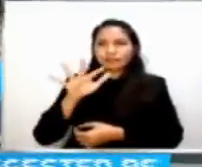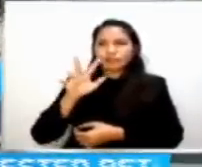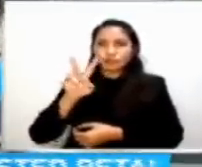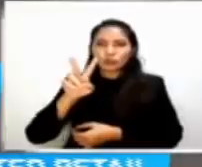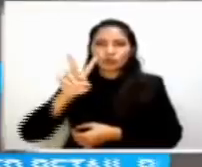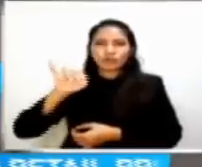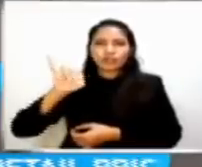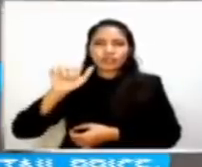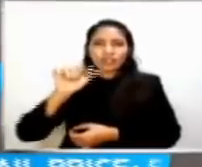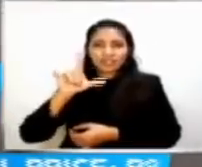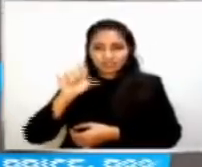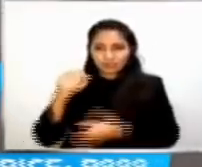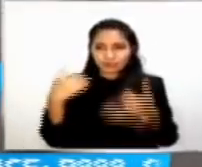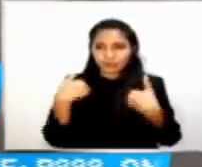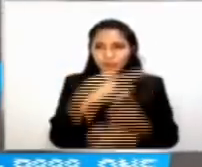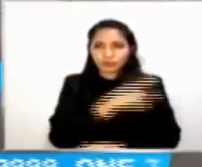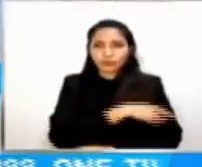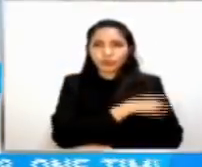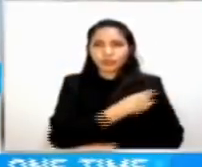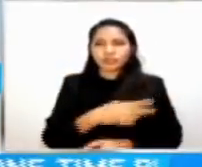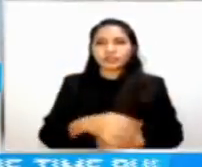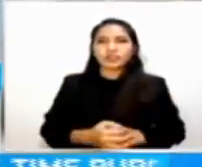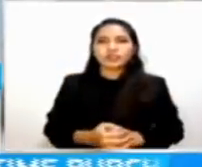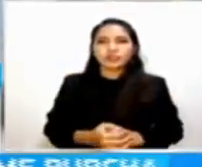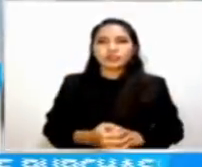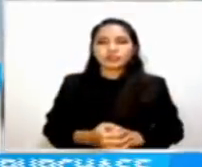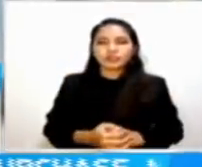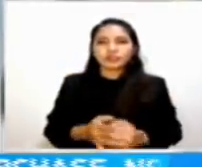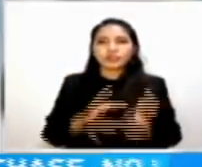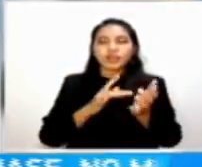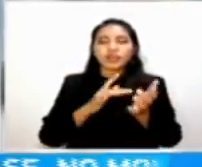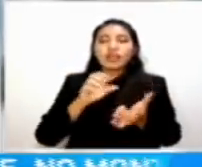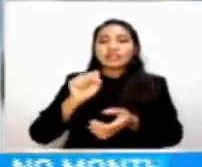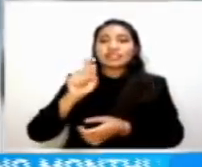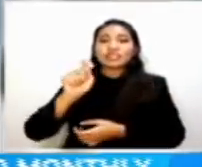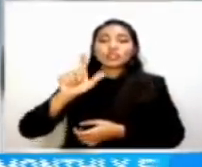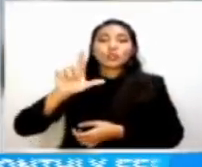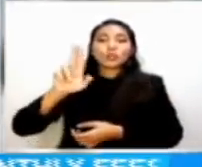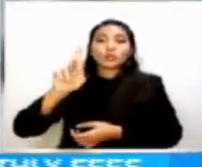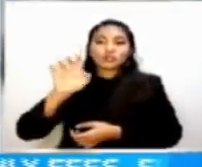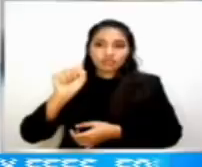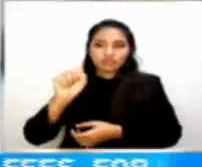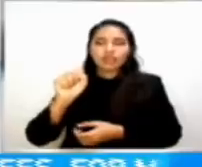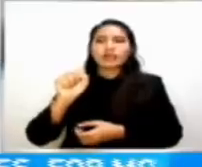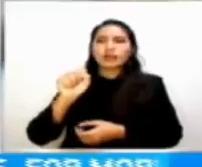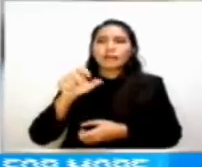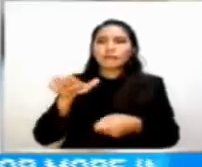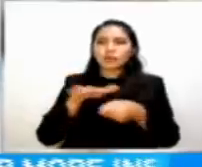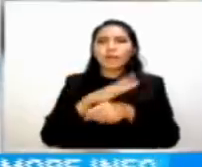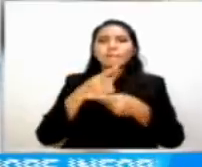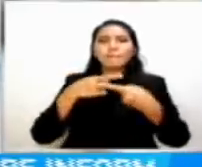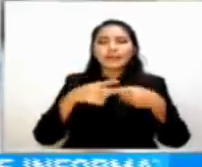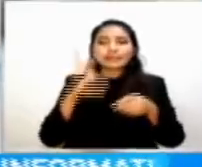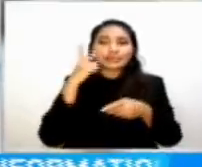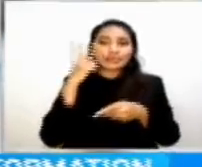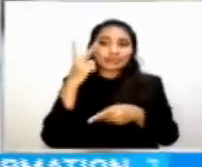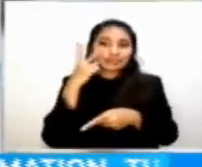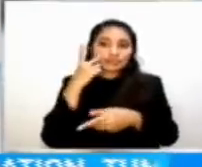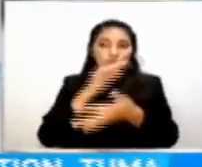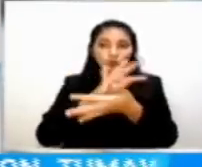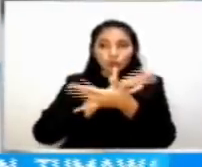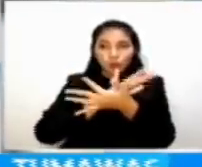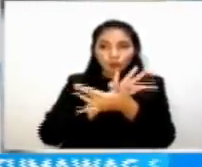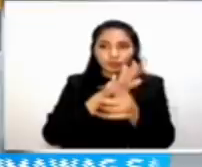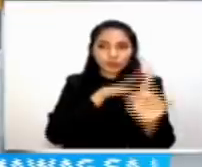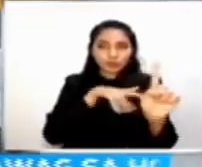ng mga ospital nila sa Quezon City at BGC. Pero kapag tiningnan sa COVID tracker ng DOH as of April 3, may espasyo pa sa St.